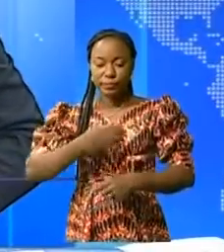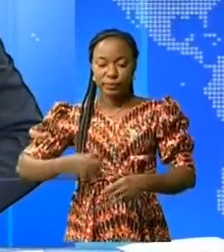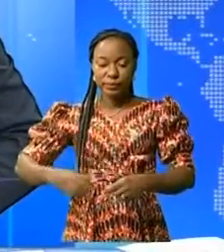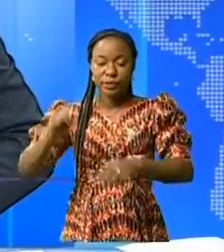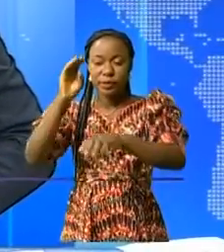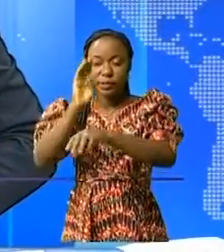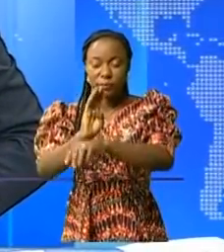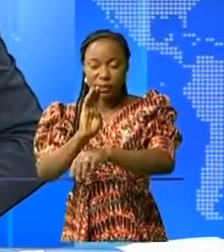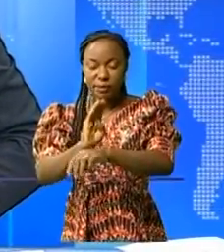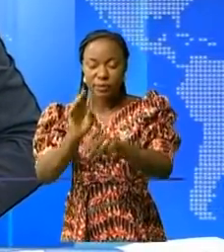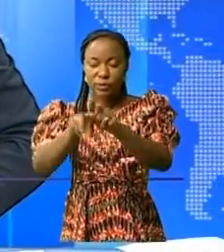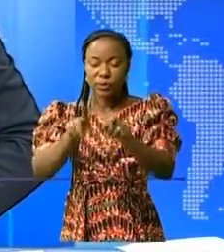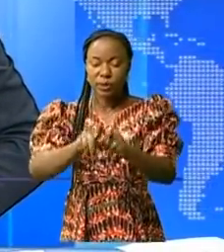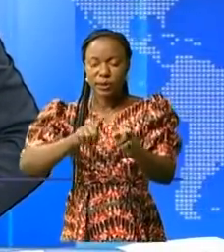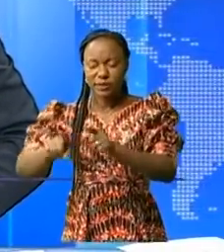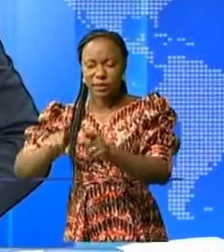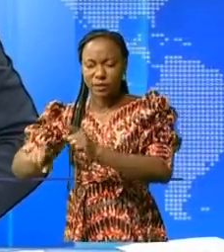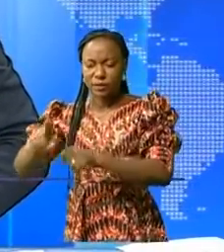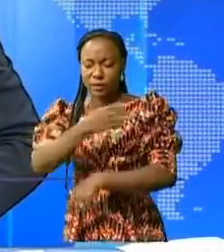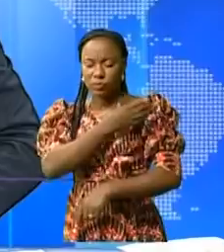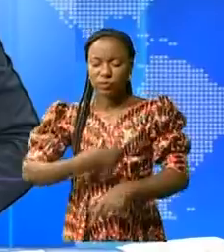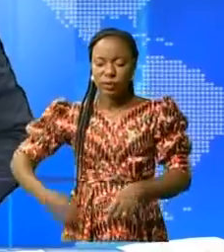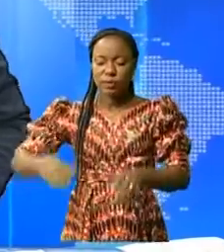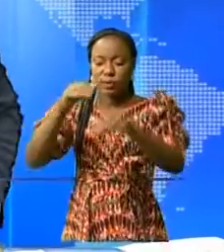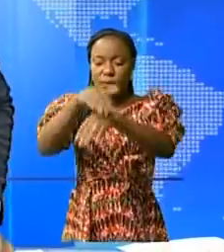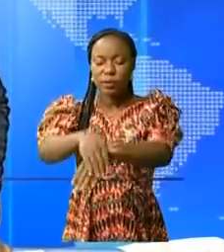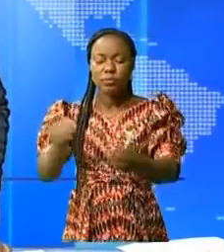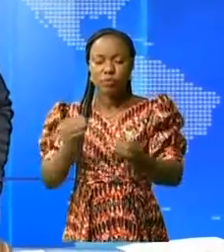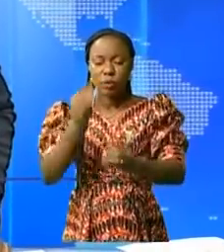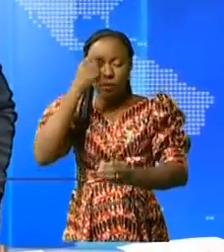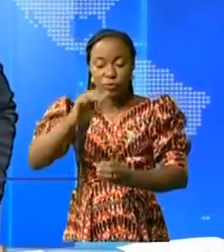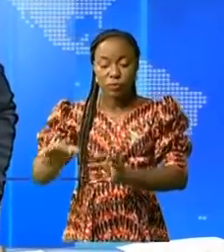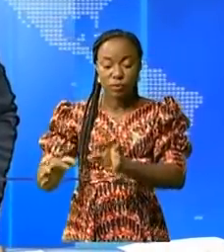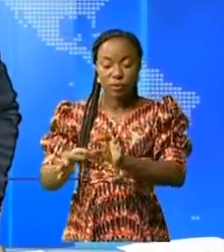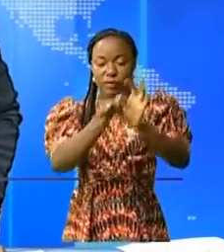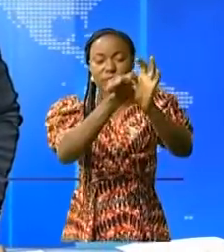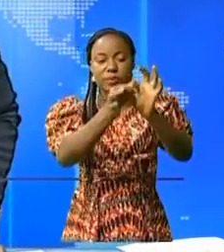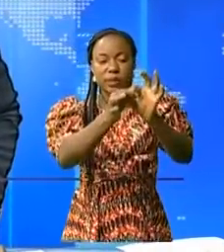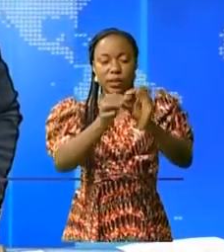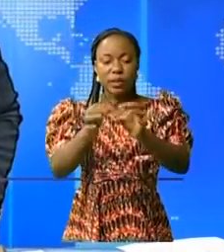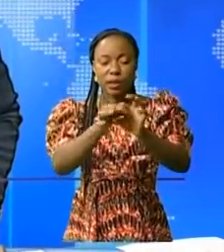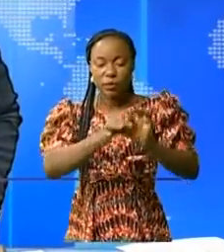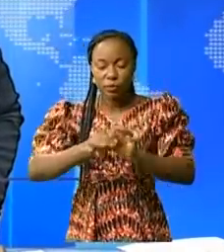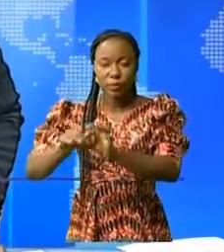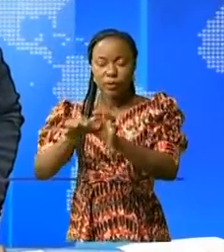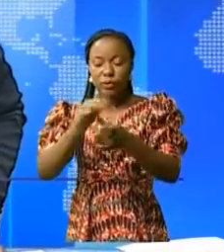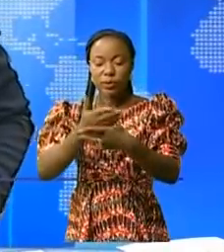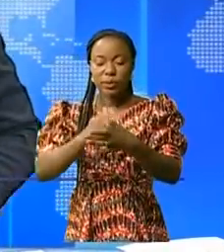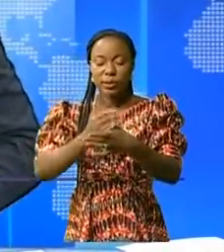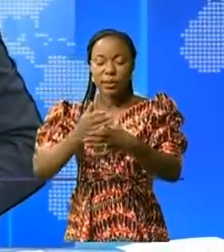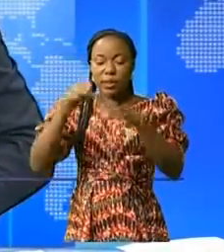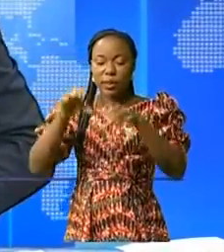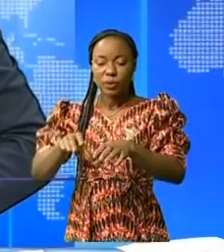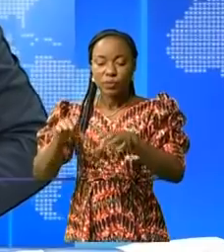quelques beaux ou maîtres de la ville de kinshasa ceci dans le but de renforcer la coopération bilatérale entre la république démocratique